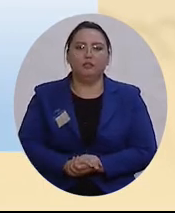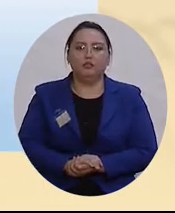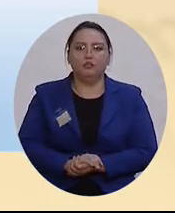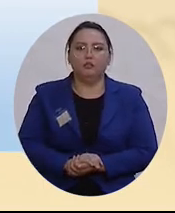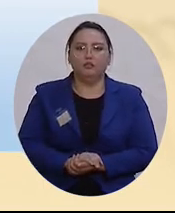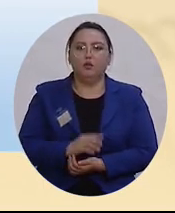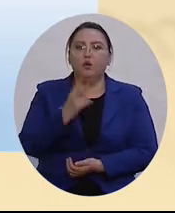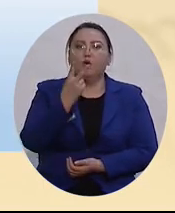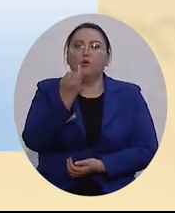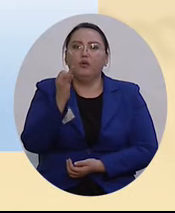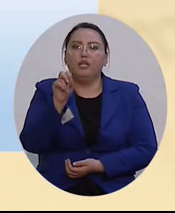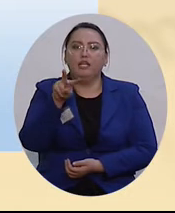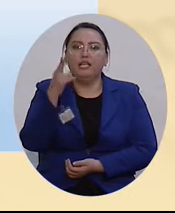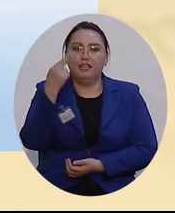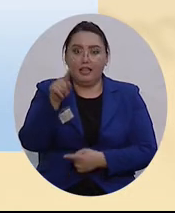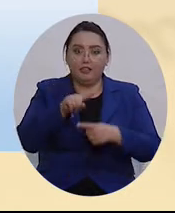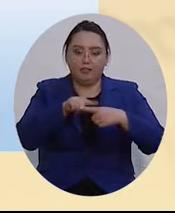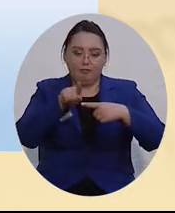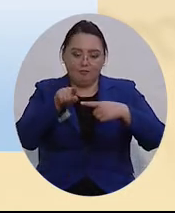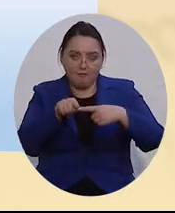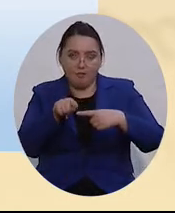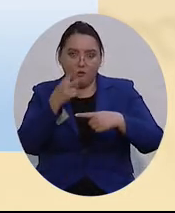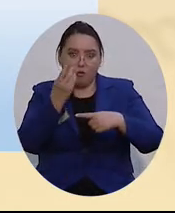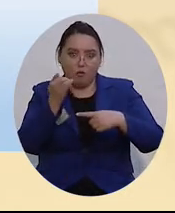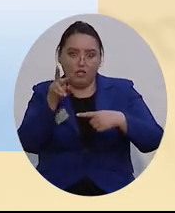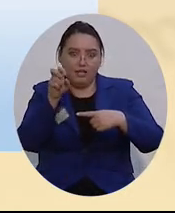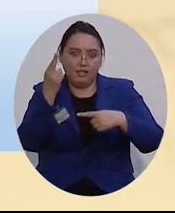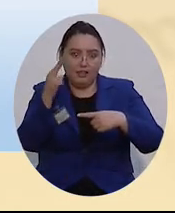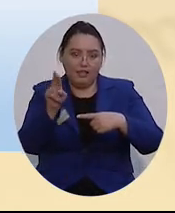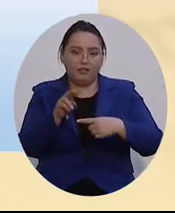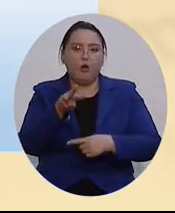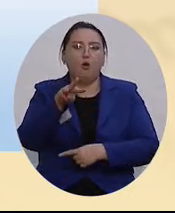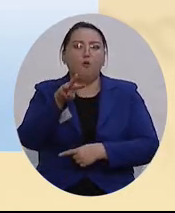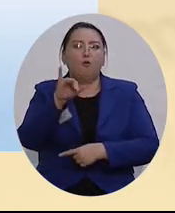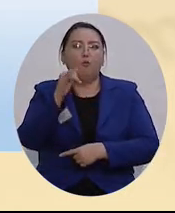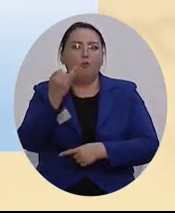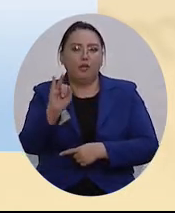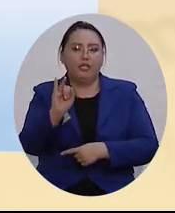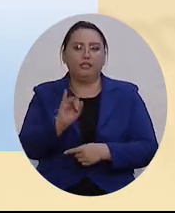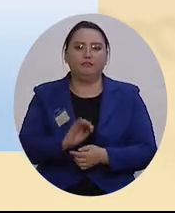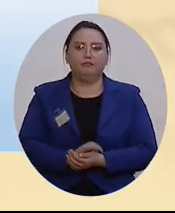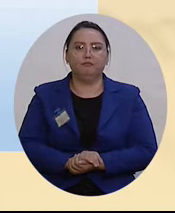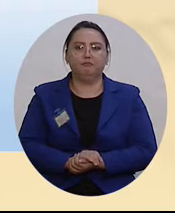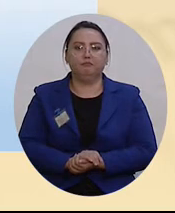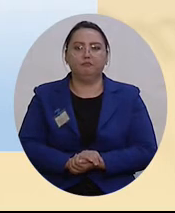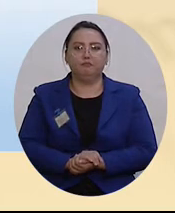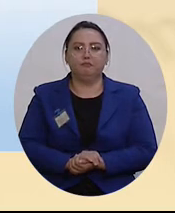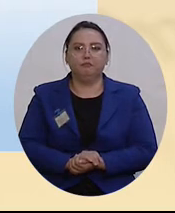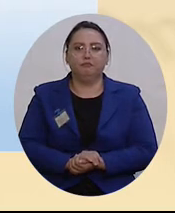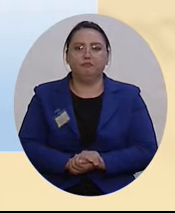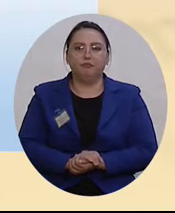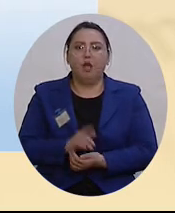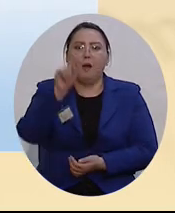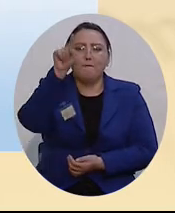язгуур үйлэд. Дэвсгэр дэвсгэр төгссөн байна. За мөөй нөхцөл залгсан учраас энд яасан байна хүмүүдээ